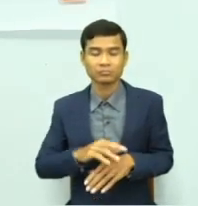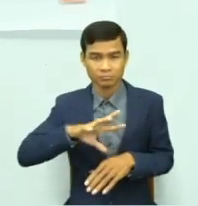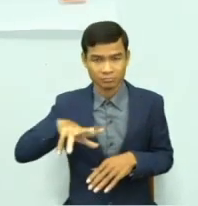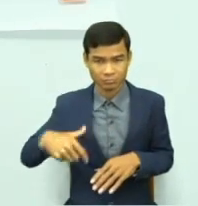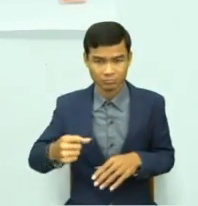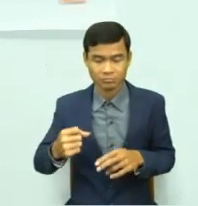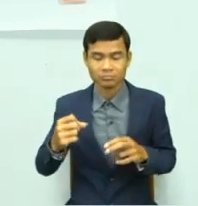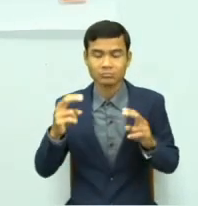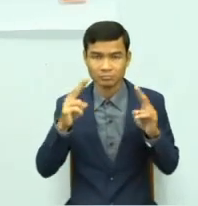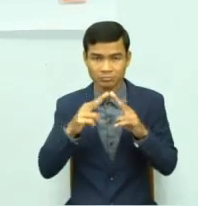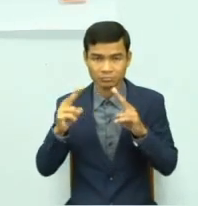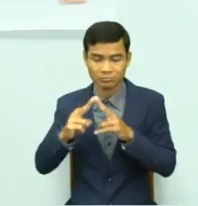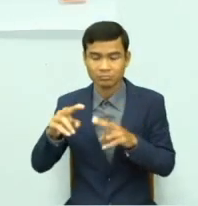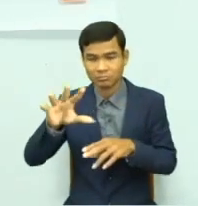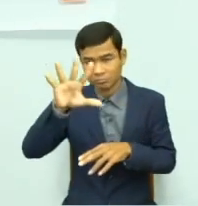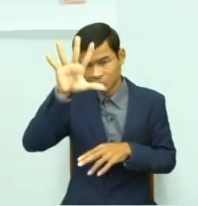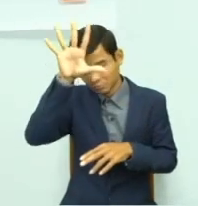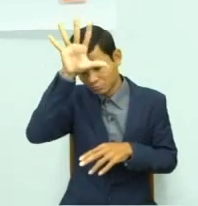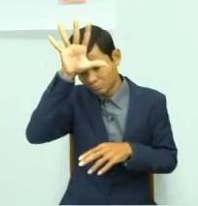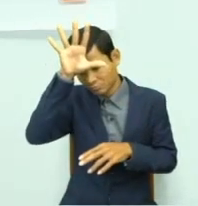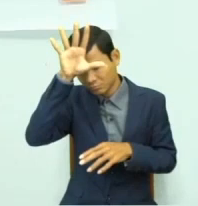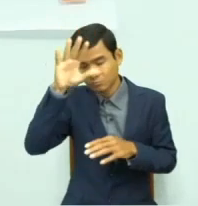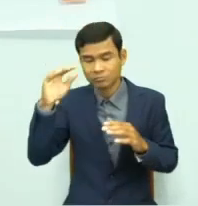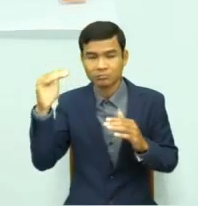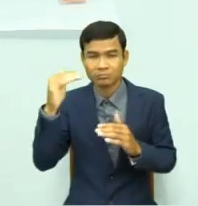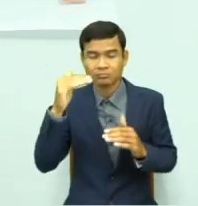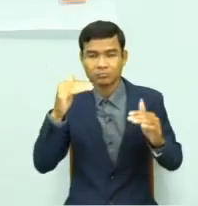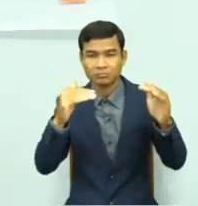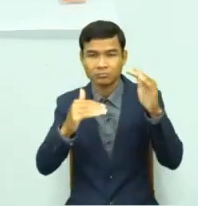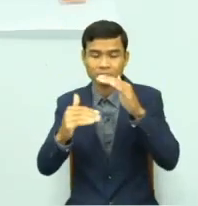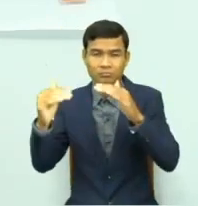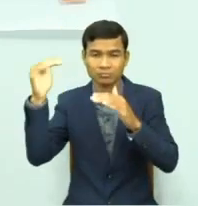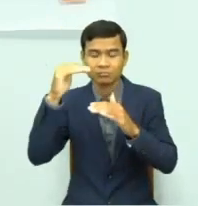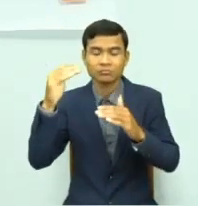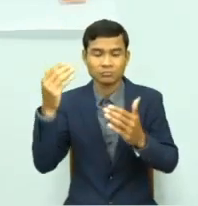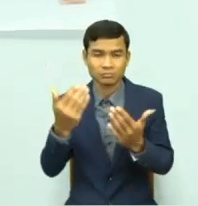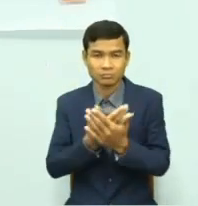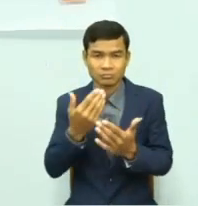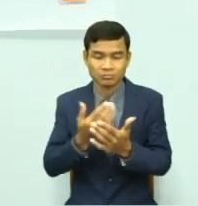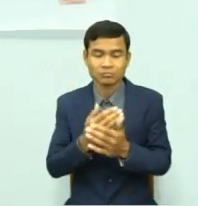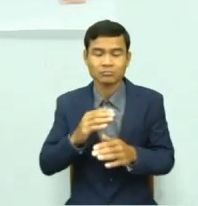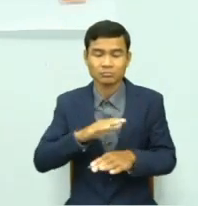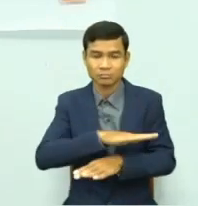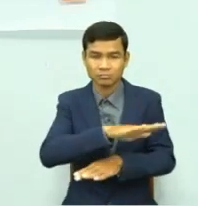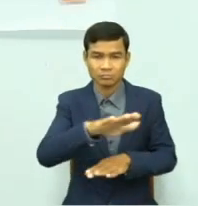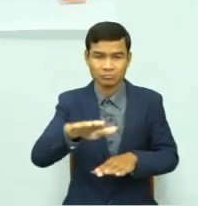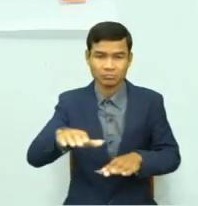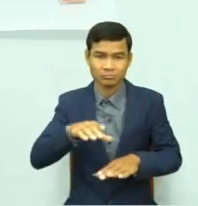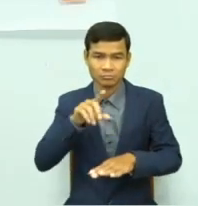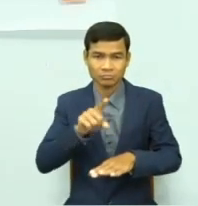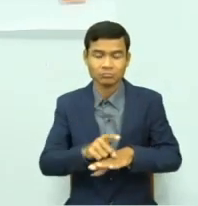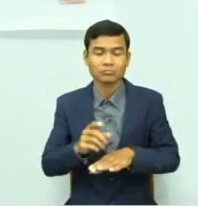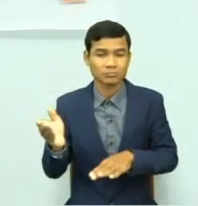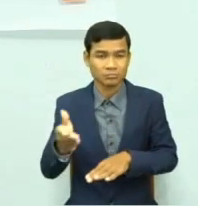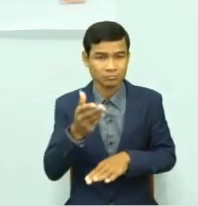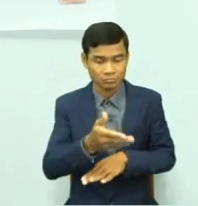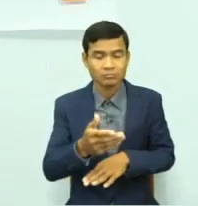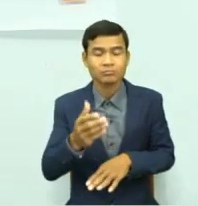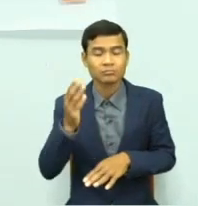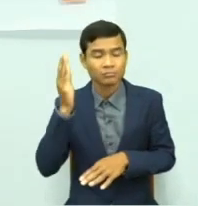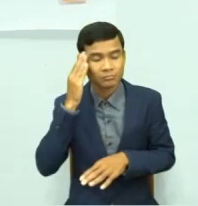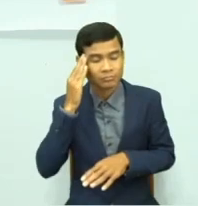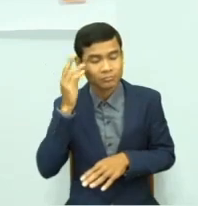riêng bồ rấy sna đầy thầm mấy thầm mấy. Quên tay ruột thả. Chà chẳng con cất tình ạc này